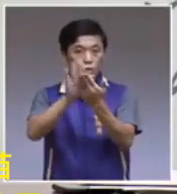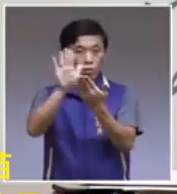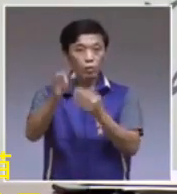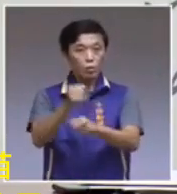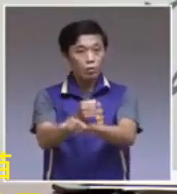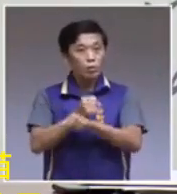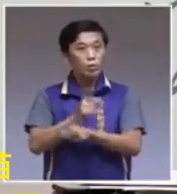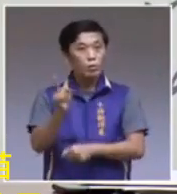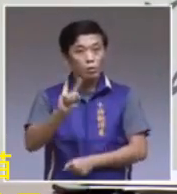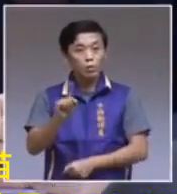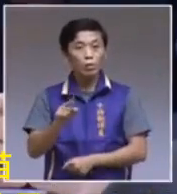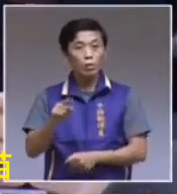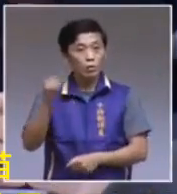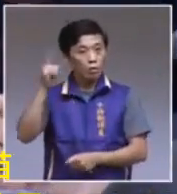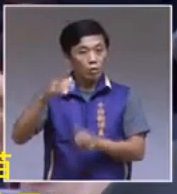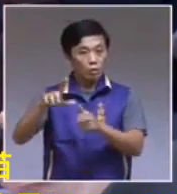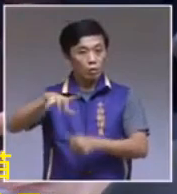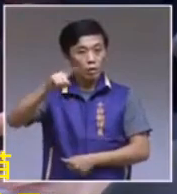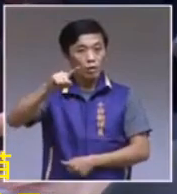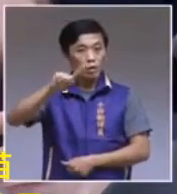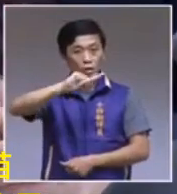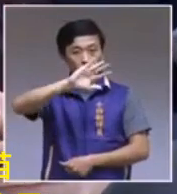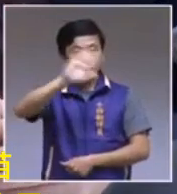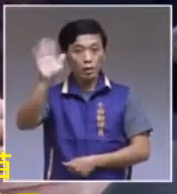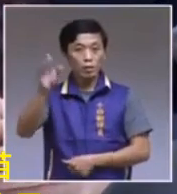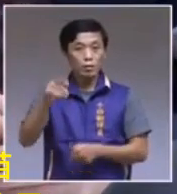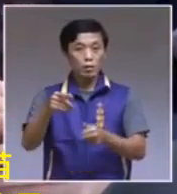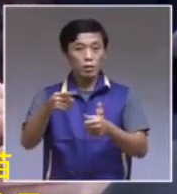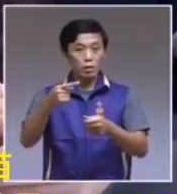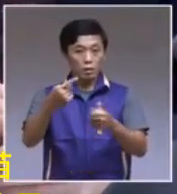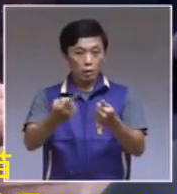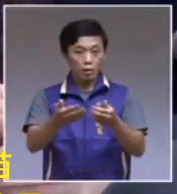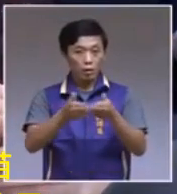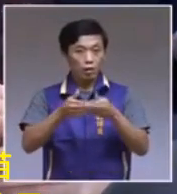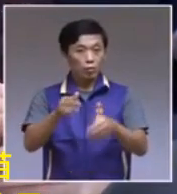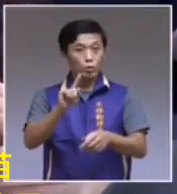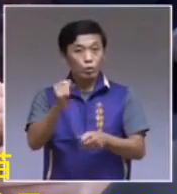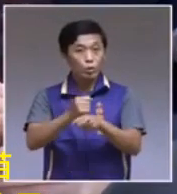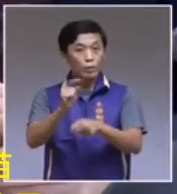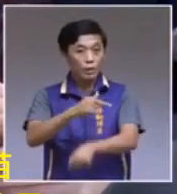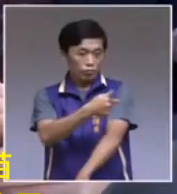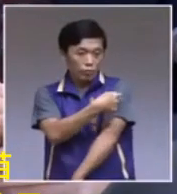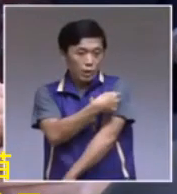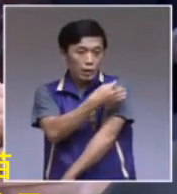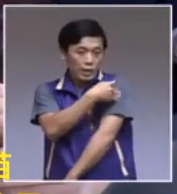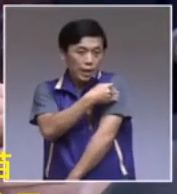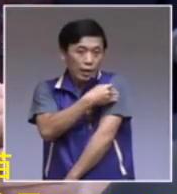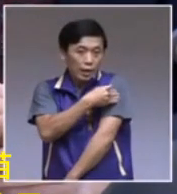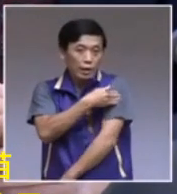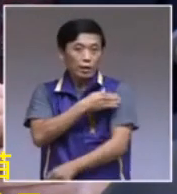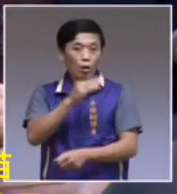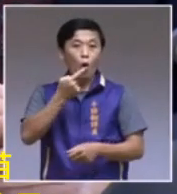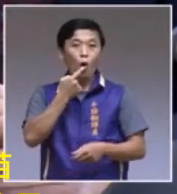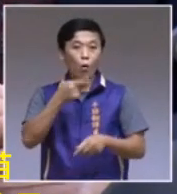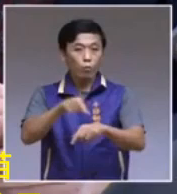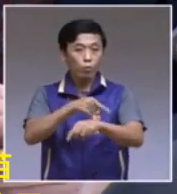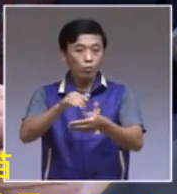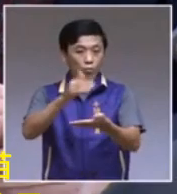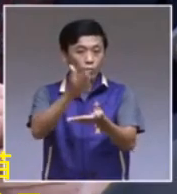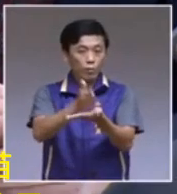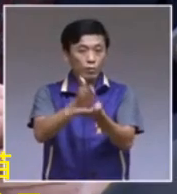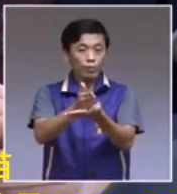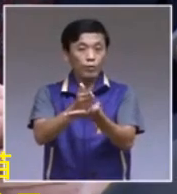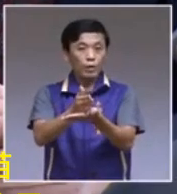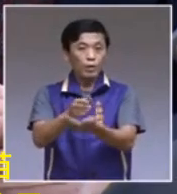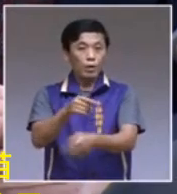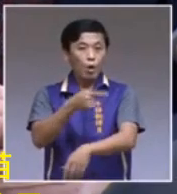一天要注意加压止血，那不要去揉，打新冠肺炎的疫苗不能够揉。那留